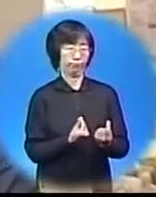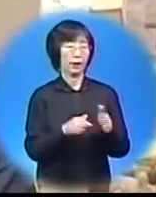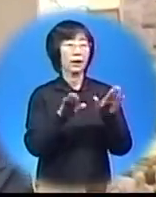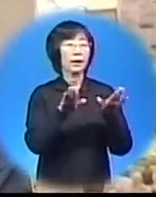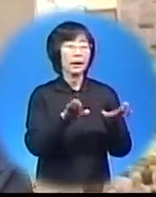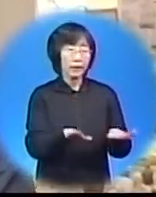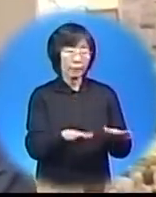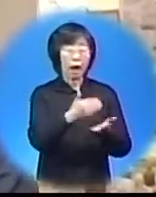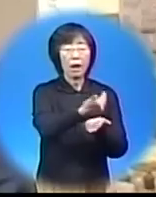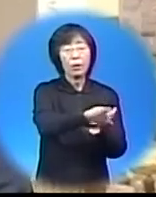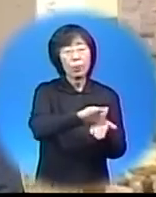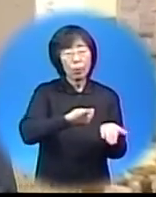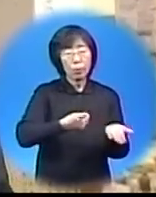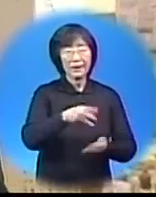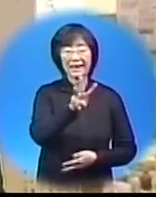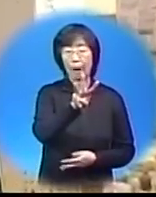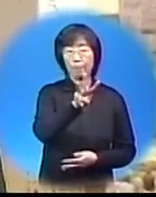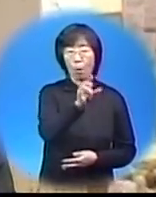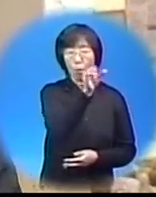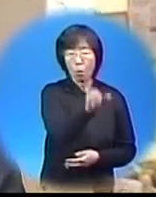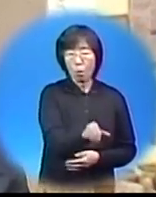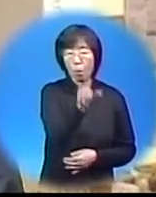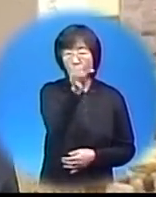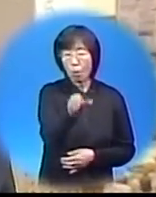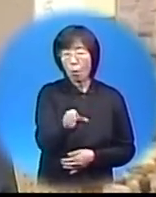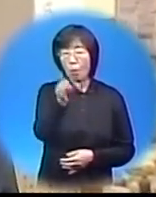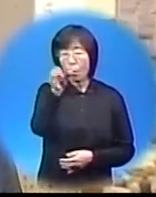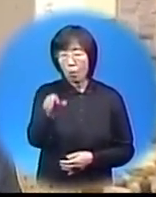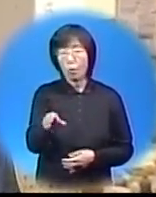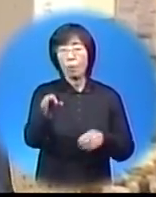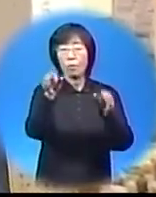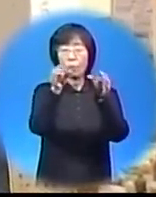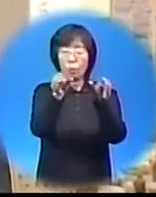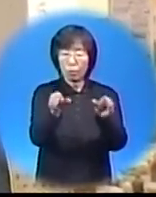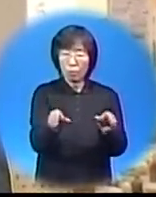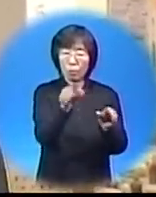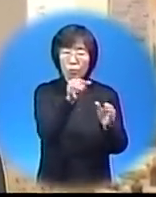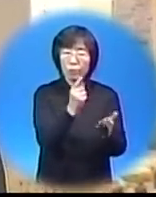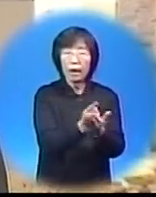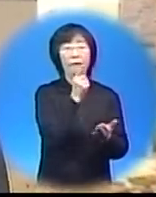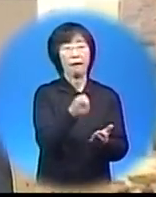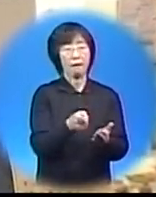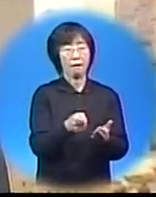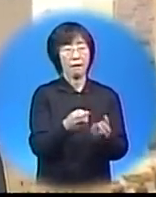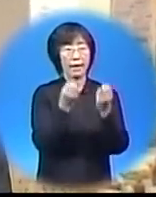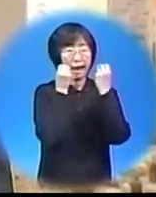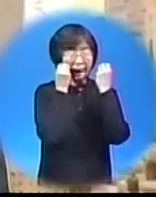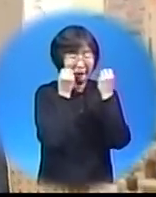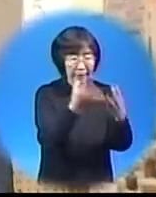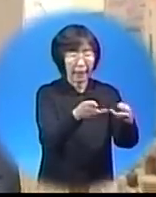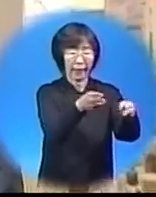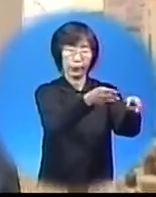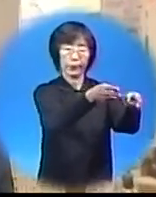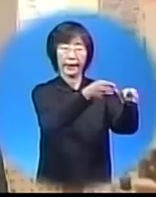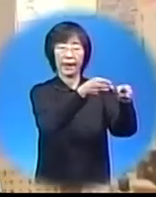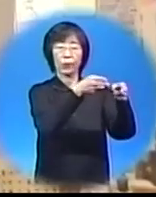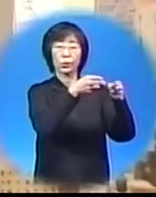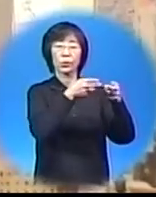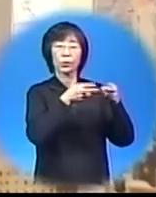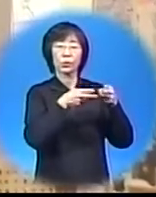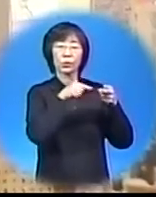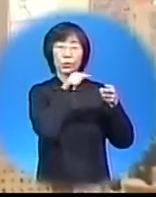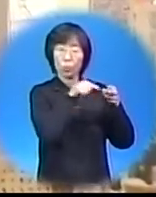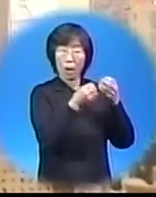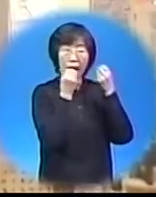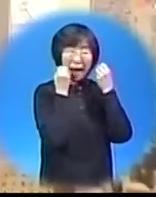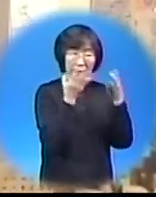がもう今、うん、橋脚3本残して、はい、あとはもう撤去されちゃって新しい橋がかかってるんですけども、まあ、その新しい